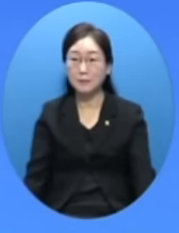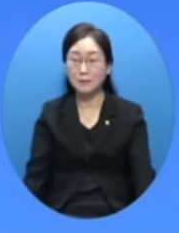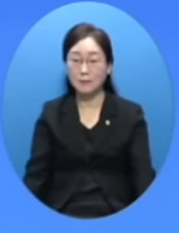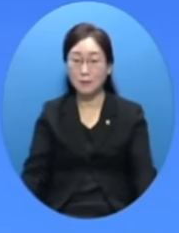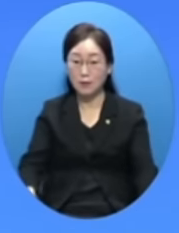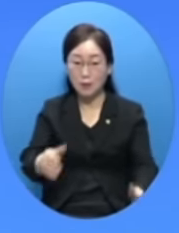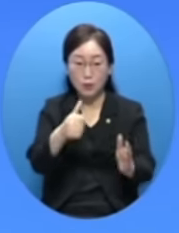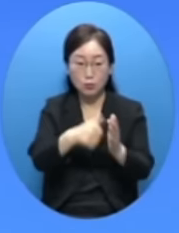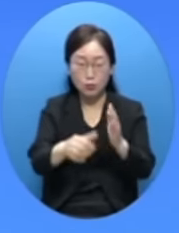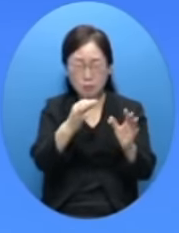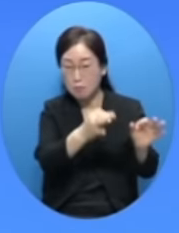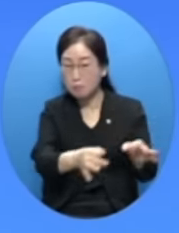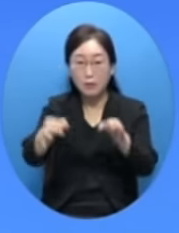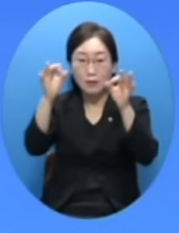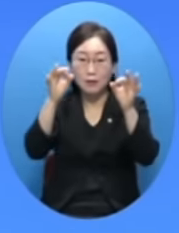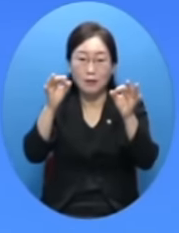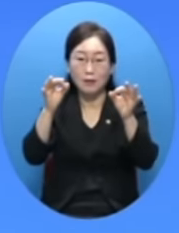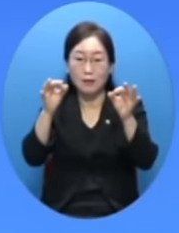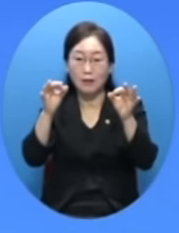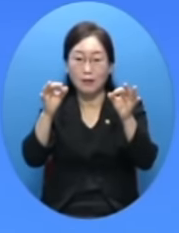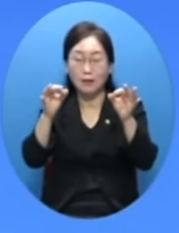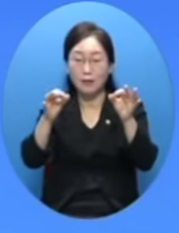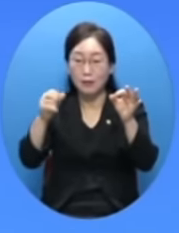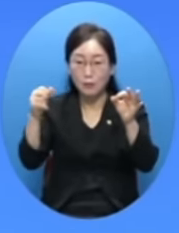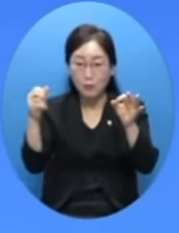물가가 너무 뛰고 또